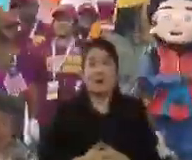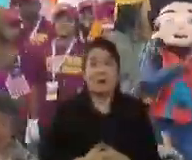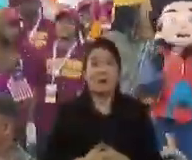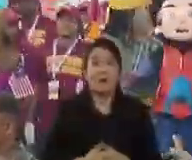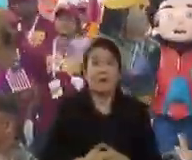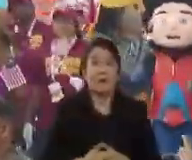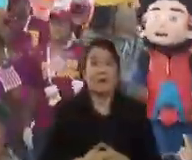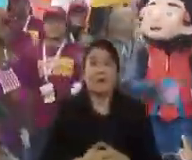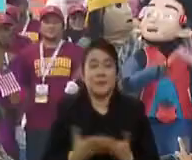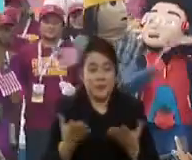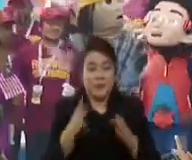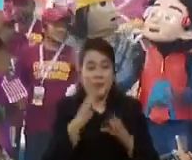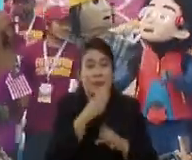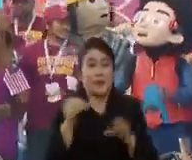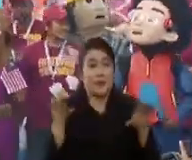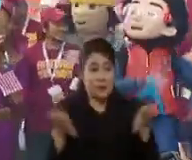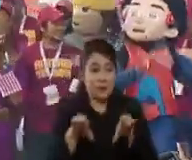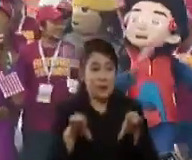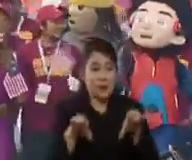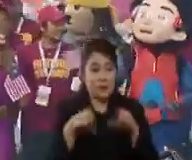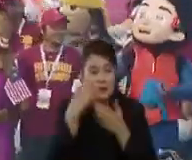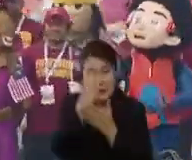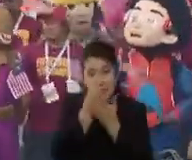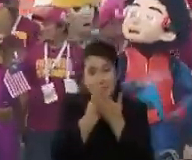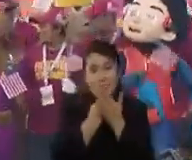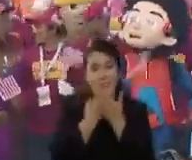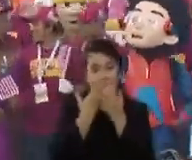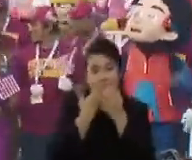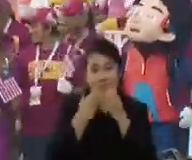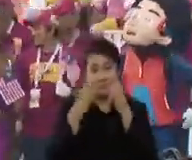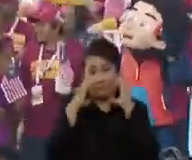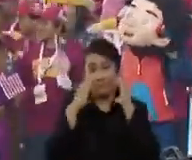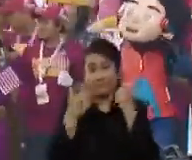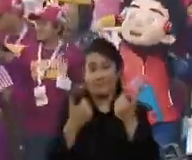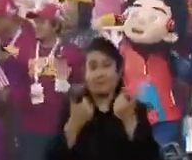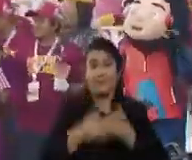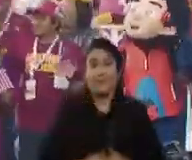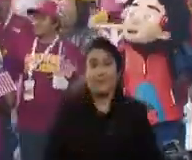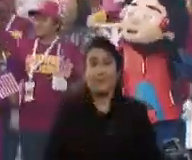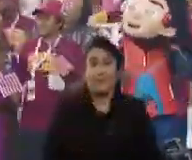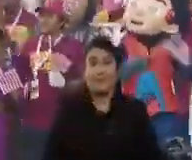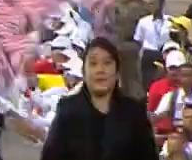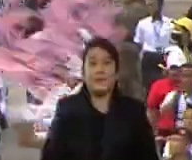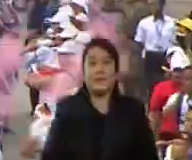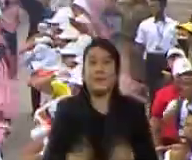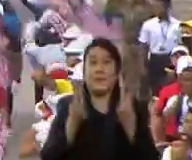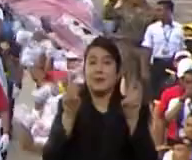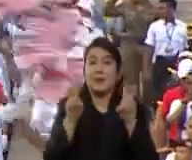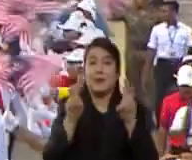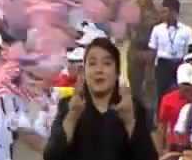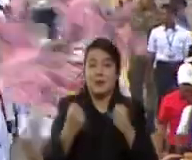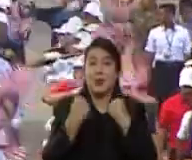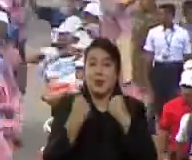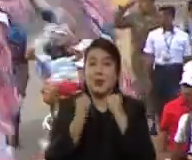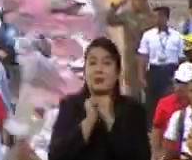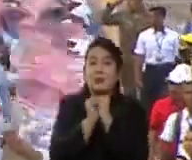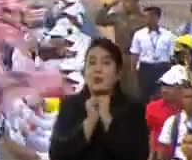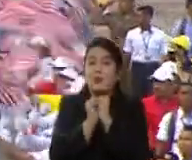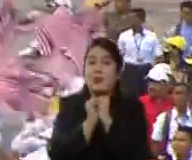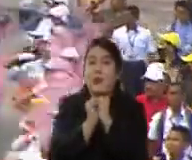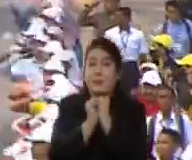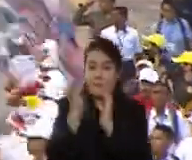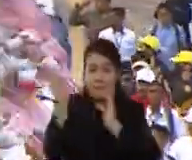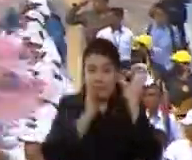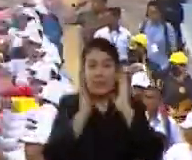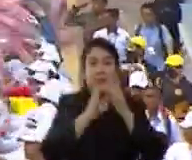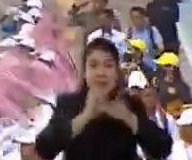dan direalisasikan melalui reka bentuk yang canggih dan futuristik. Bertemakan Teguh Bersama Malaysia